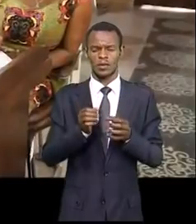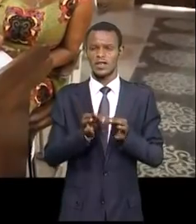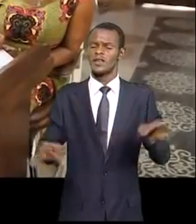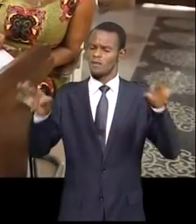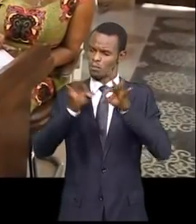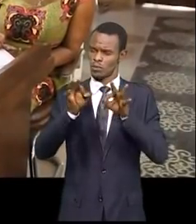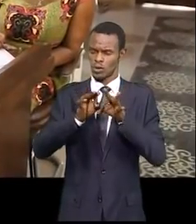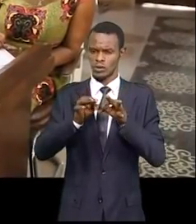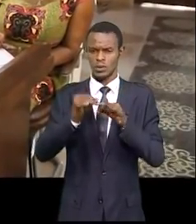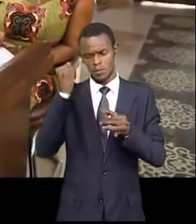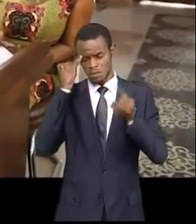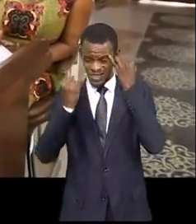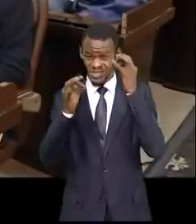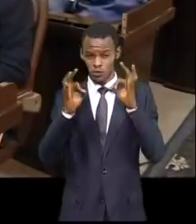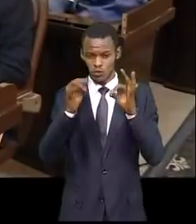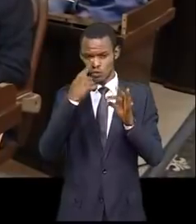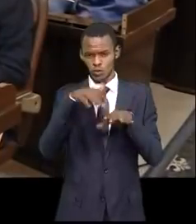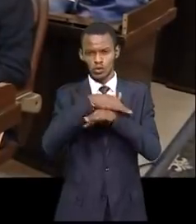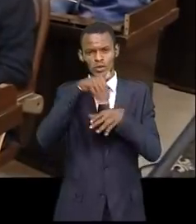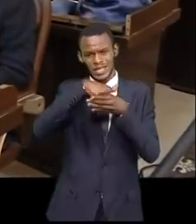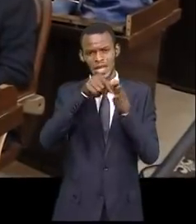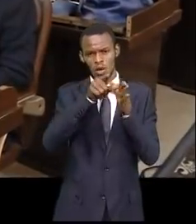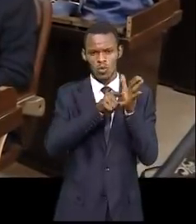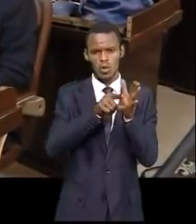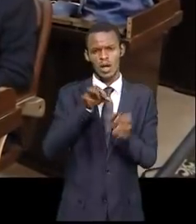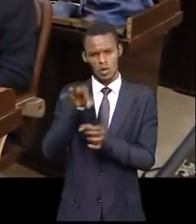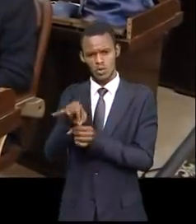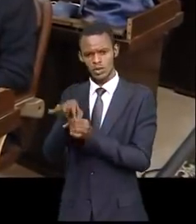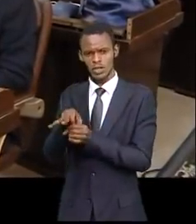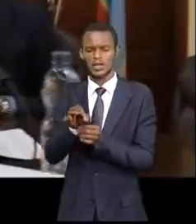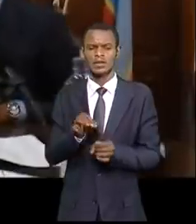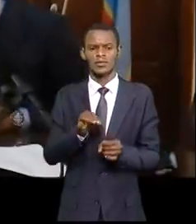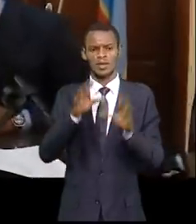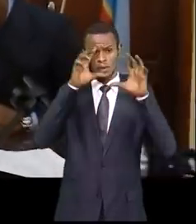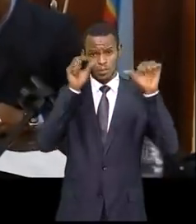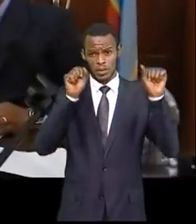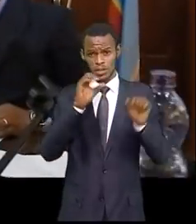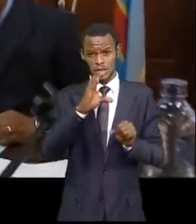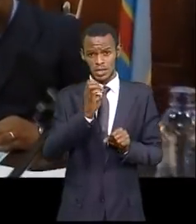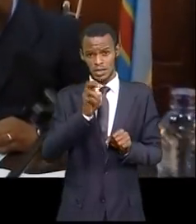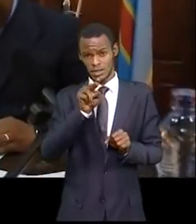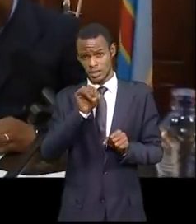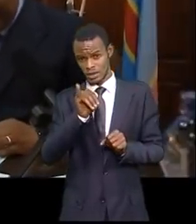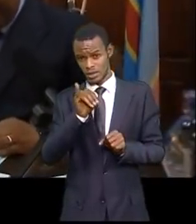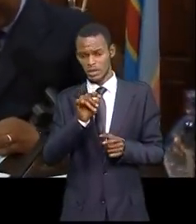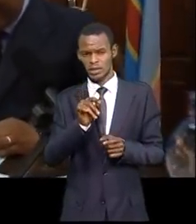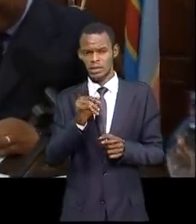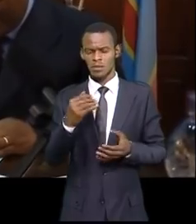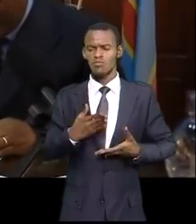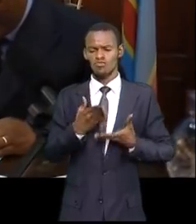valeur de renforcer l'indépendance de la ceni quand la langue à fait les propositions pour être au rendez-vous à l'assemblée nationale